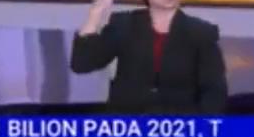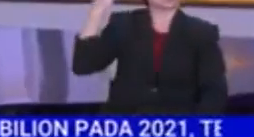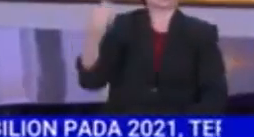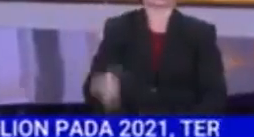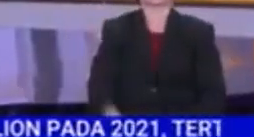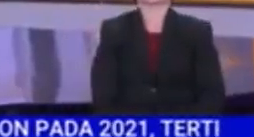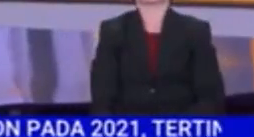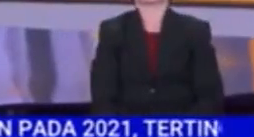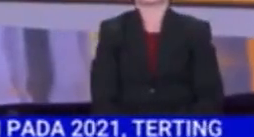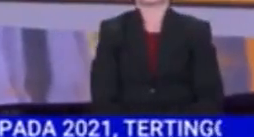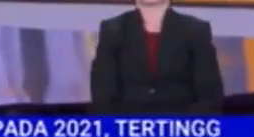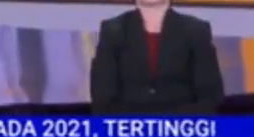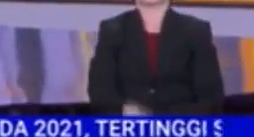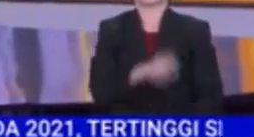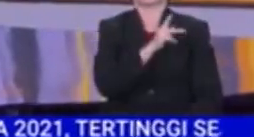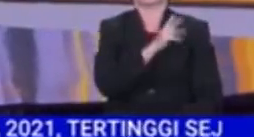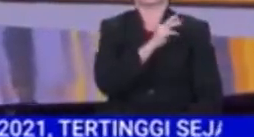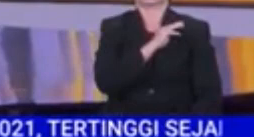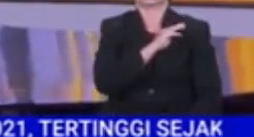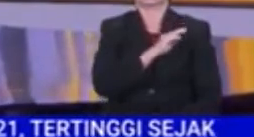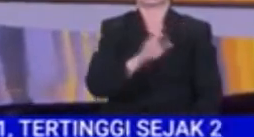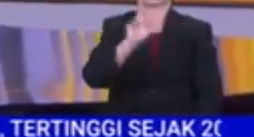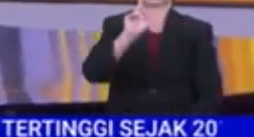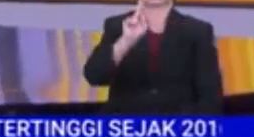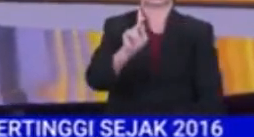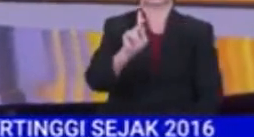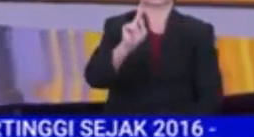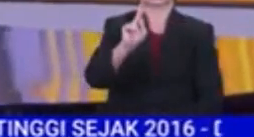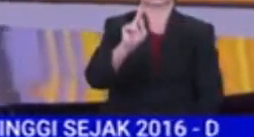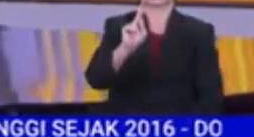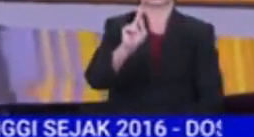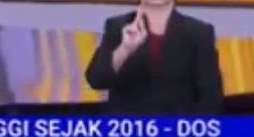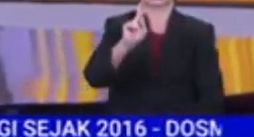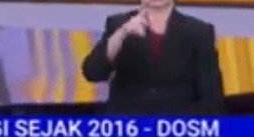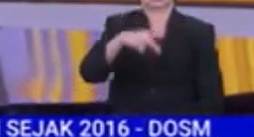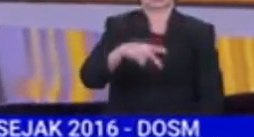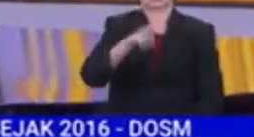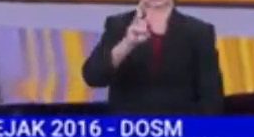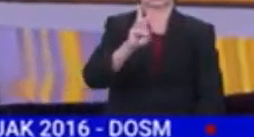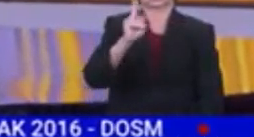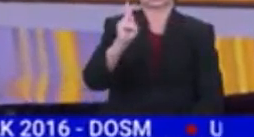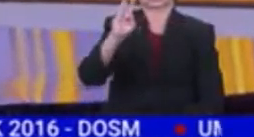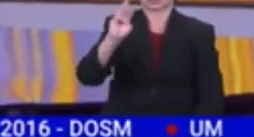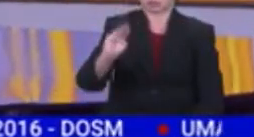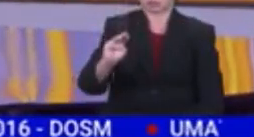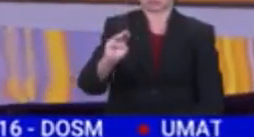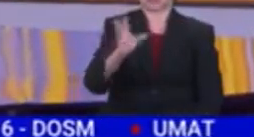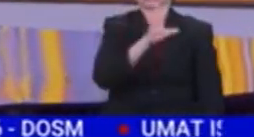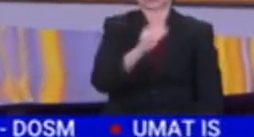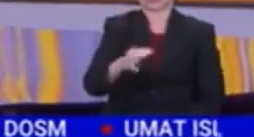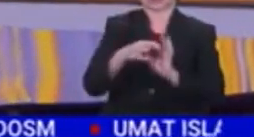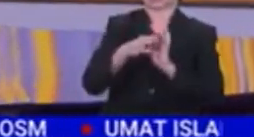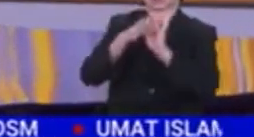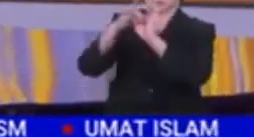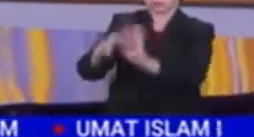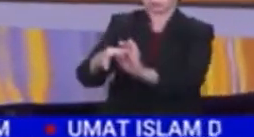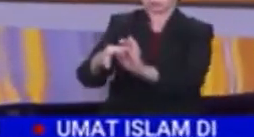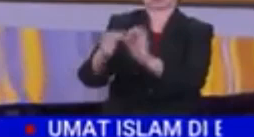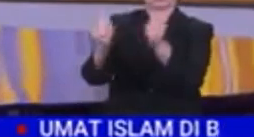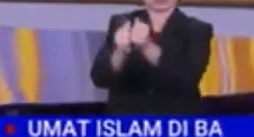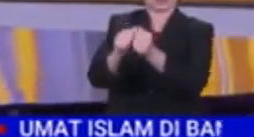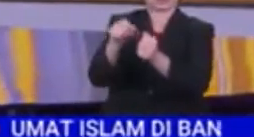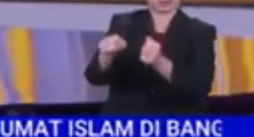Hai kemunculan pembangunan wanita keluarga dan masyarakat qpqpqpq bekerjasama dengan